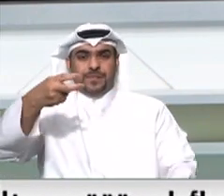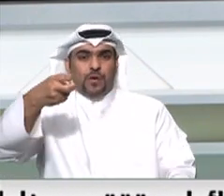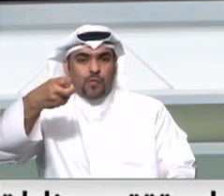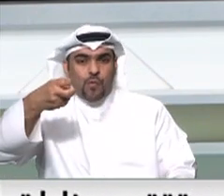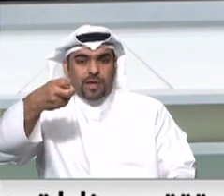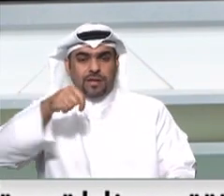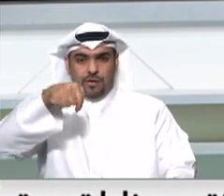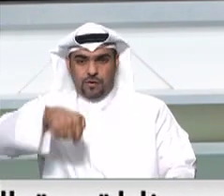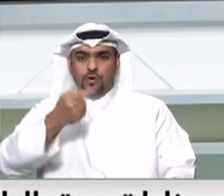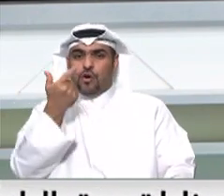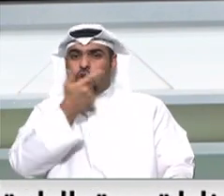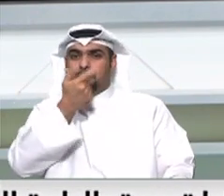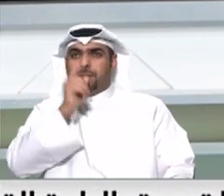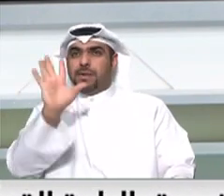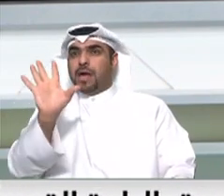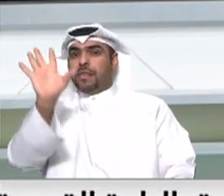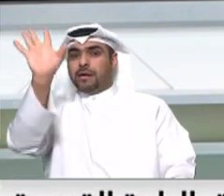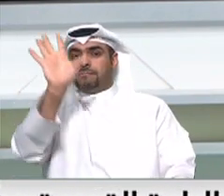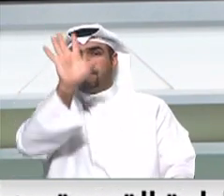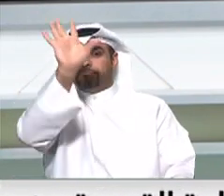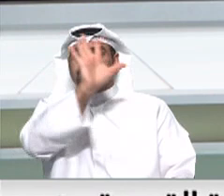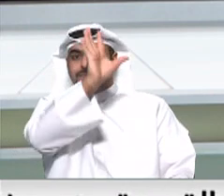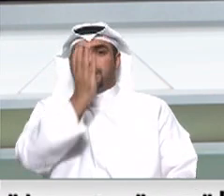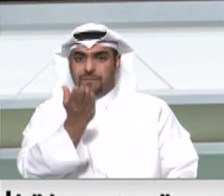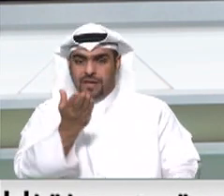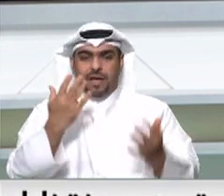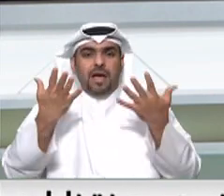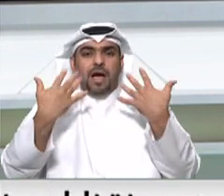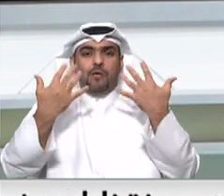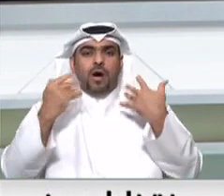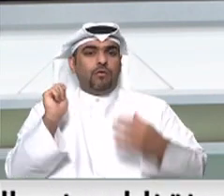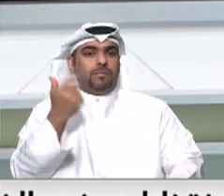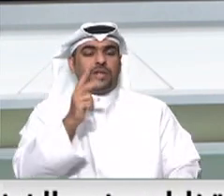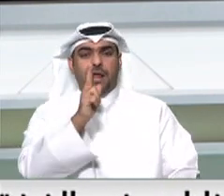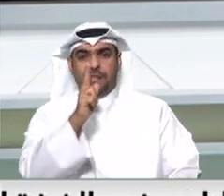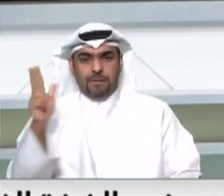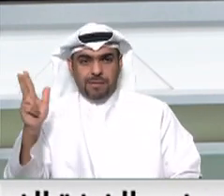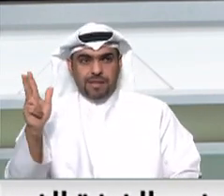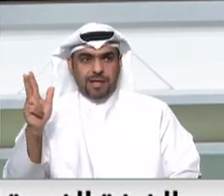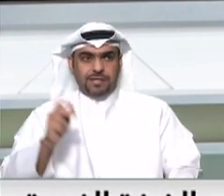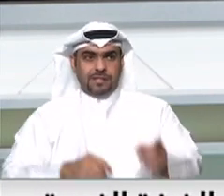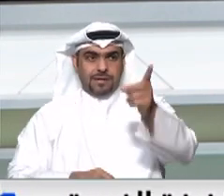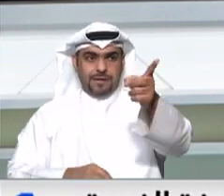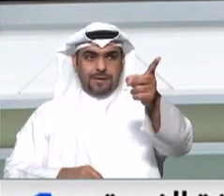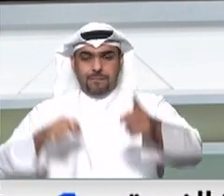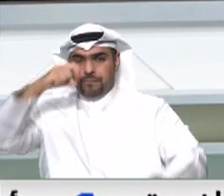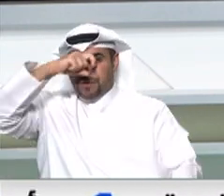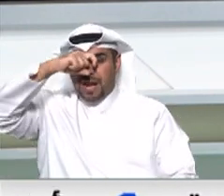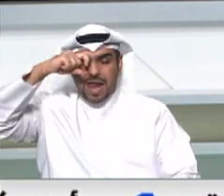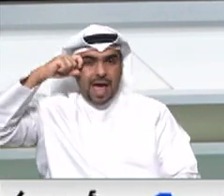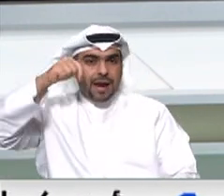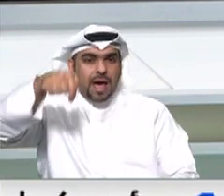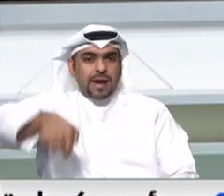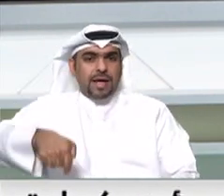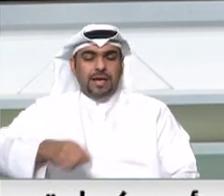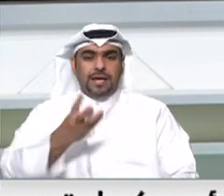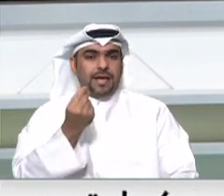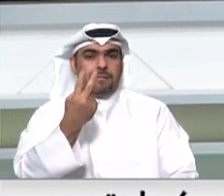خفيفة 18 كيلومتر في الساعة. درجة الحرارة الحالية 20 درجة مئوية، والرطوبة